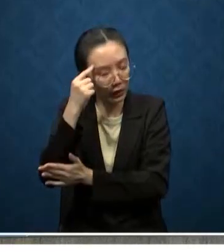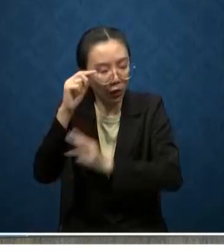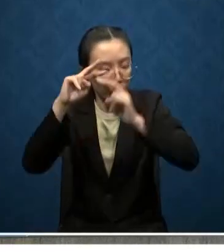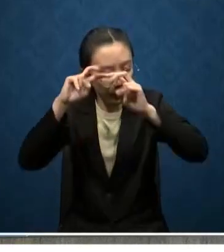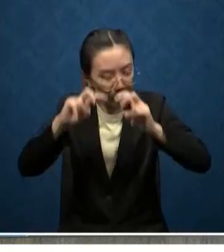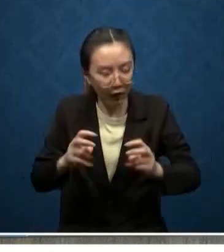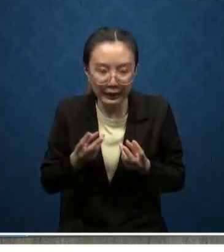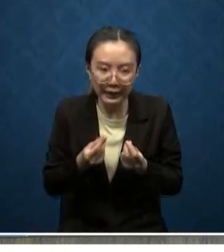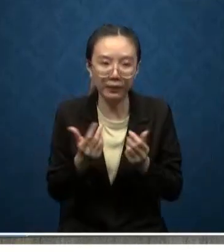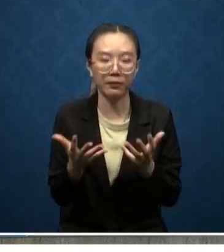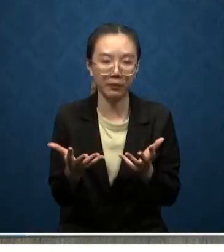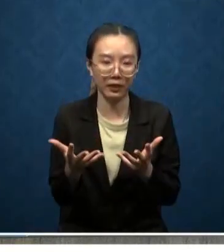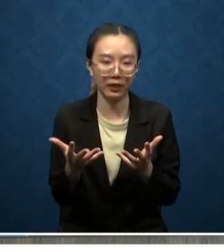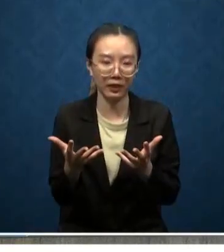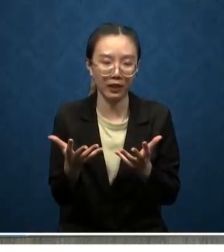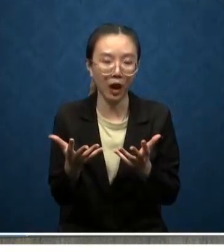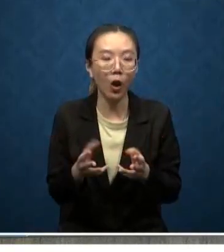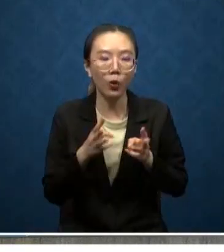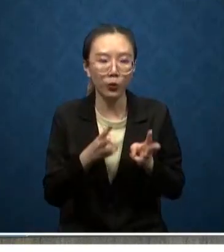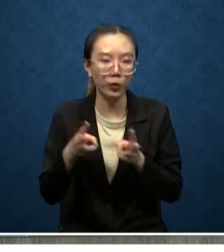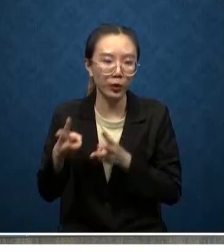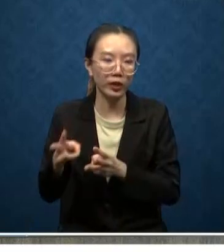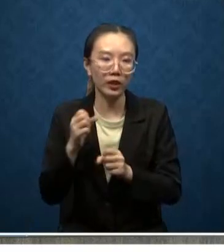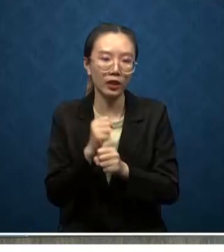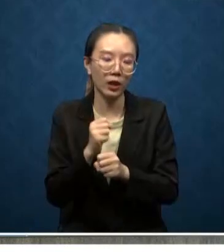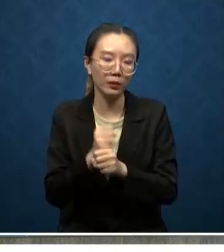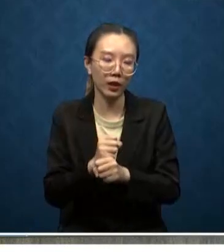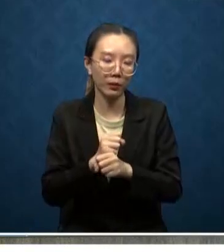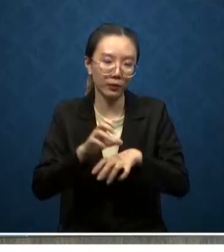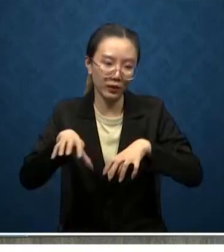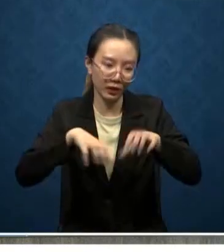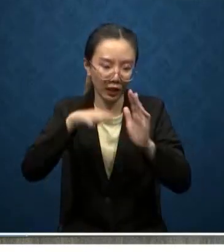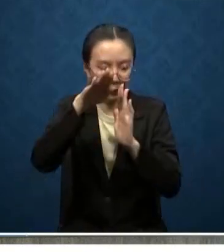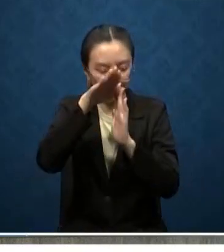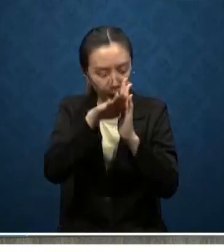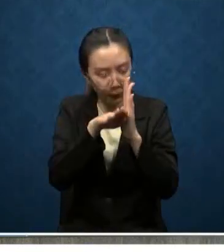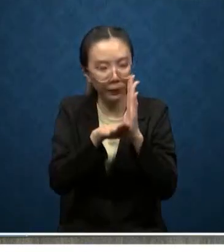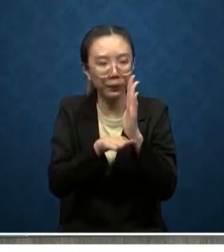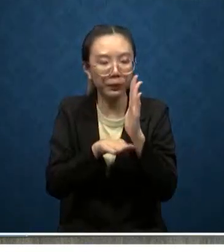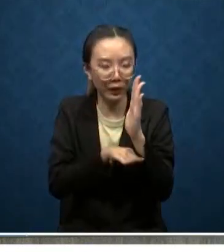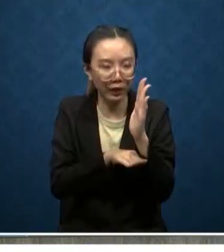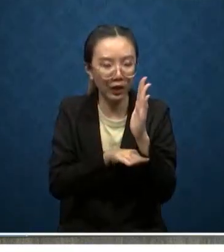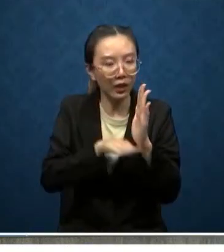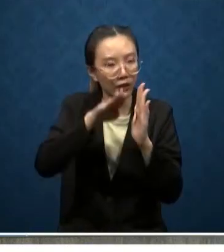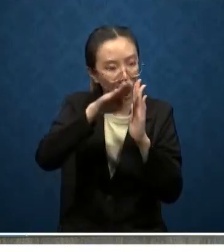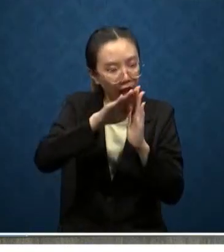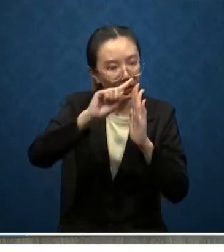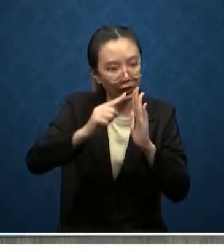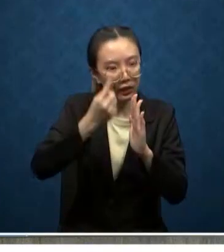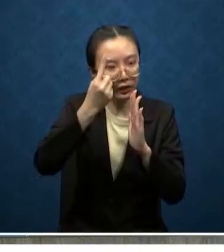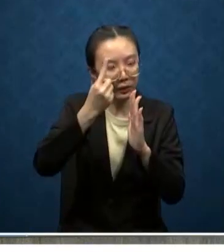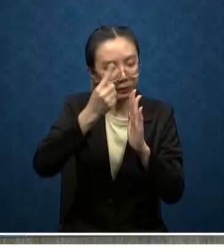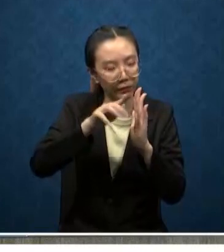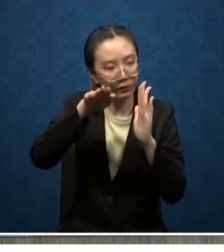วิเคราะห์กลไกกระบวนการดำเนินงานตลอดห่วงโซ่คุณค่าตั้งแต่ต้นน้ำ